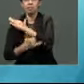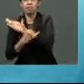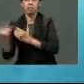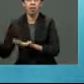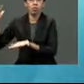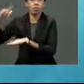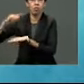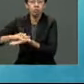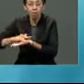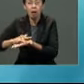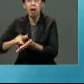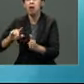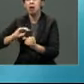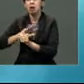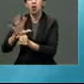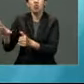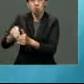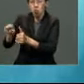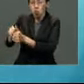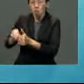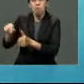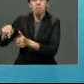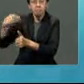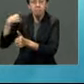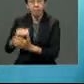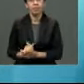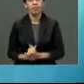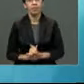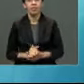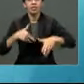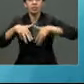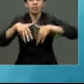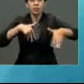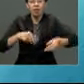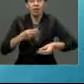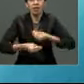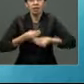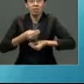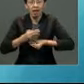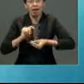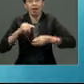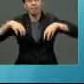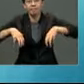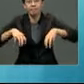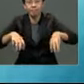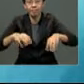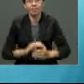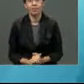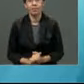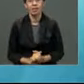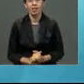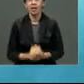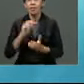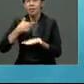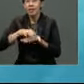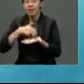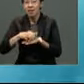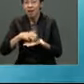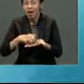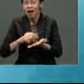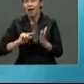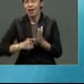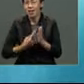างมาจากต่างประเทศขณะเดียวกันการไปในชุมชนแออัดตลาดนัดจะเห็นนะครับรายสุดท้ายที่รายงานมาก็คือตั้งแ